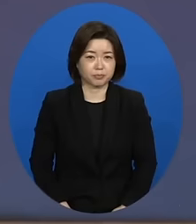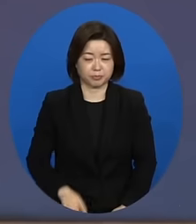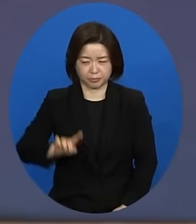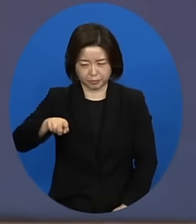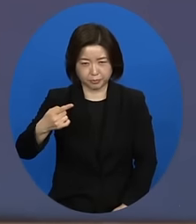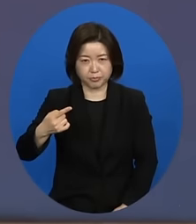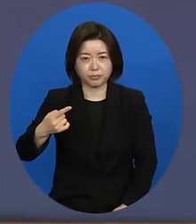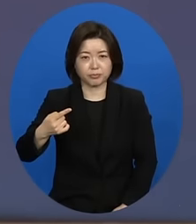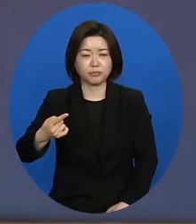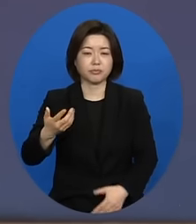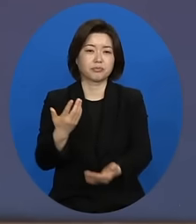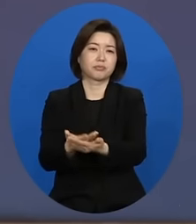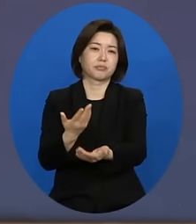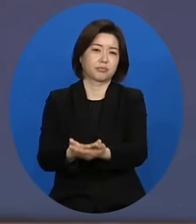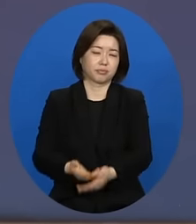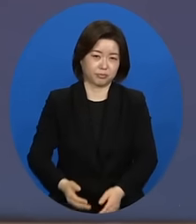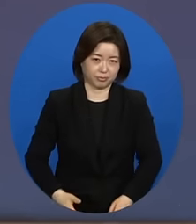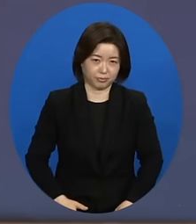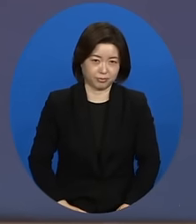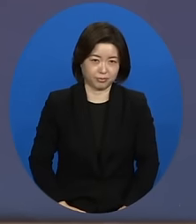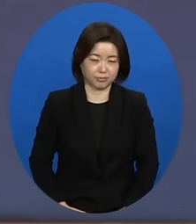백권만 개고라.